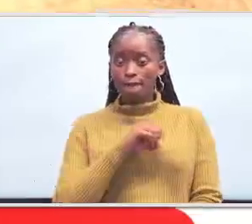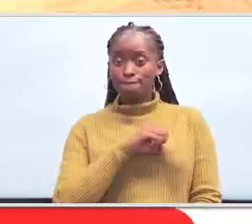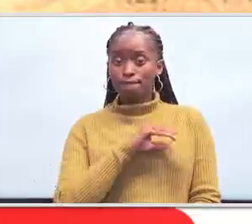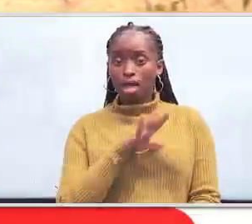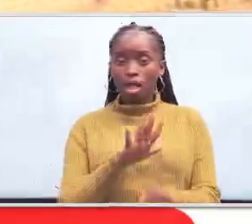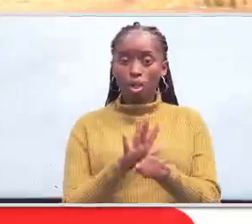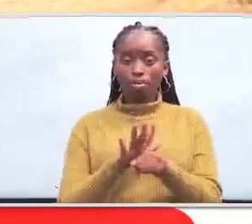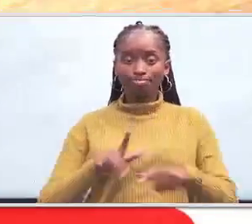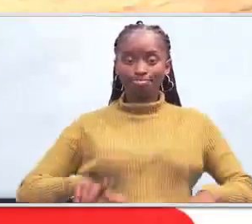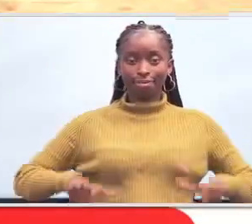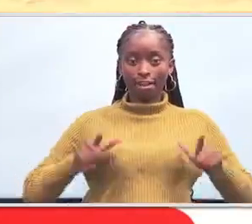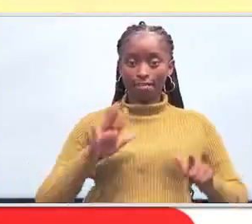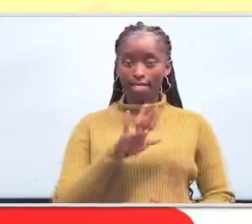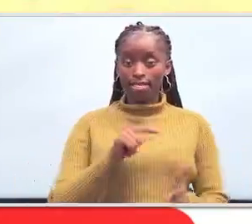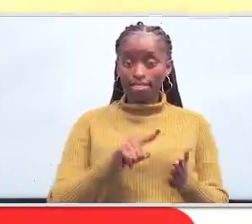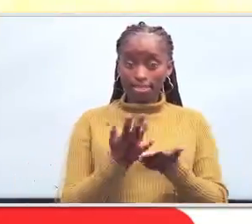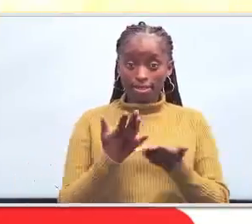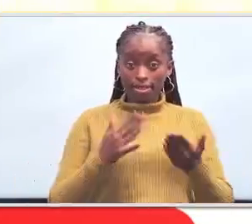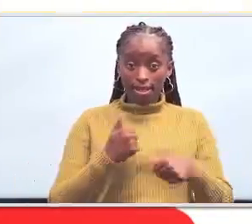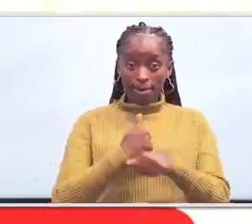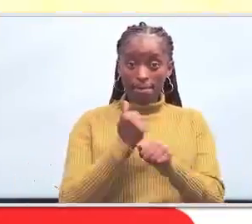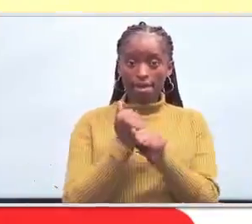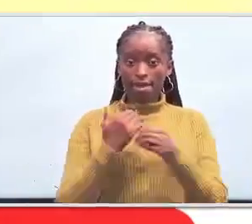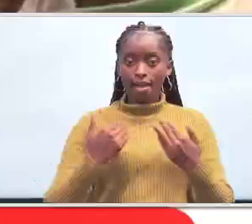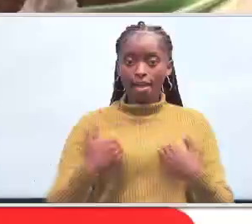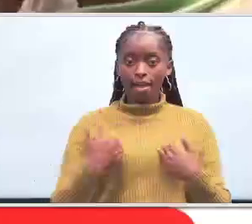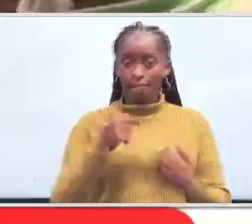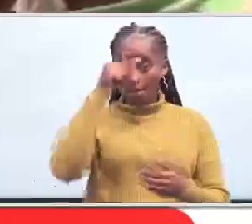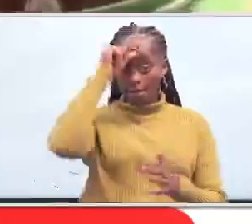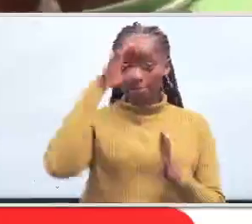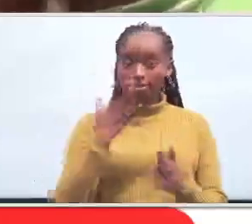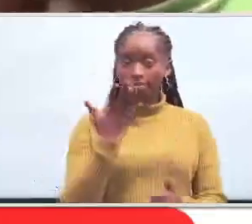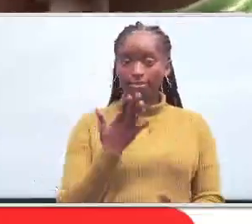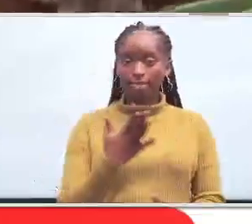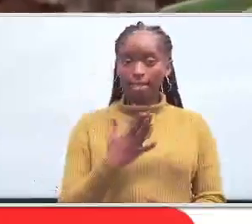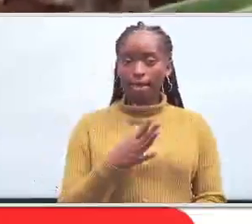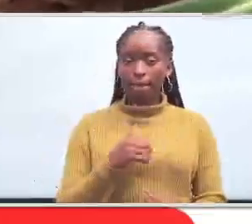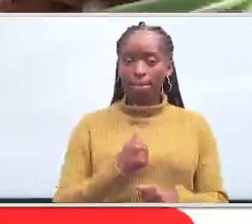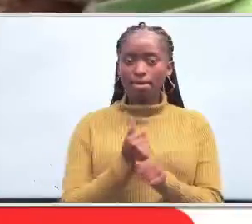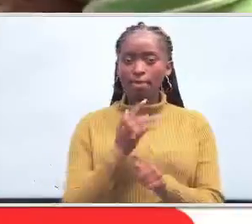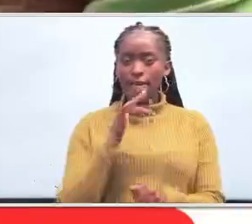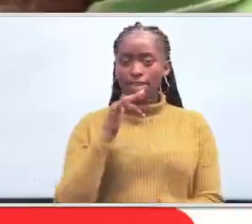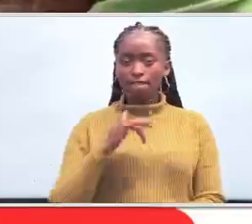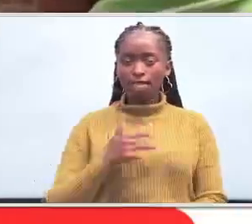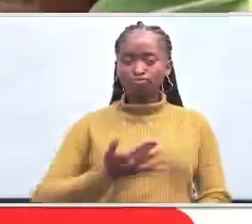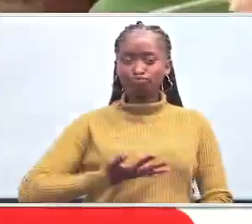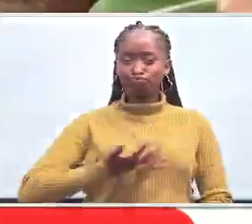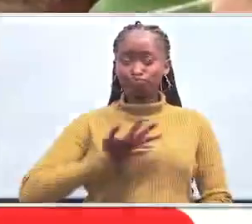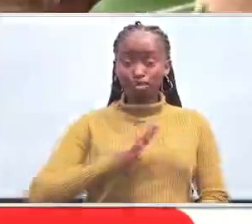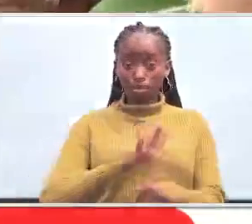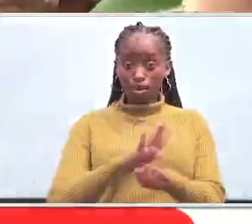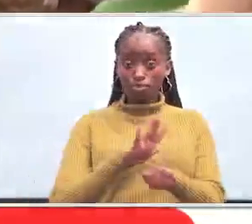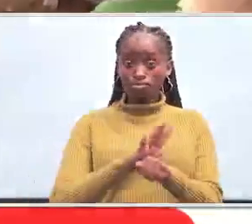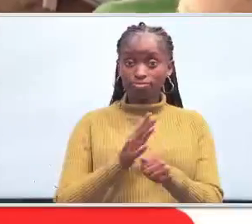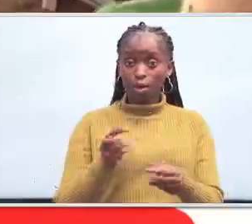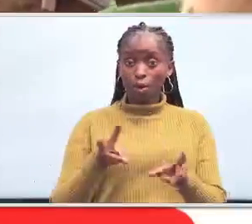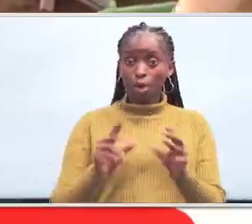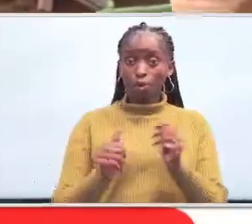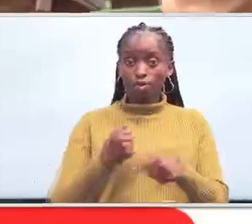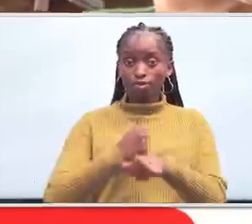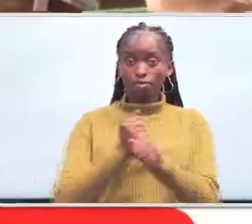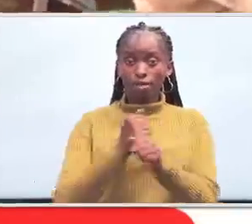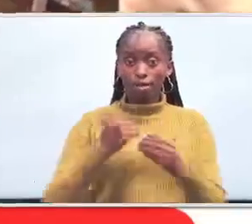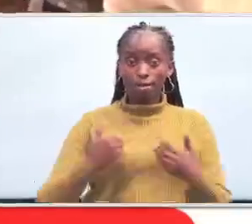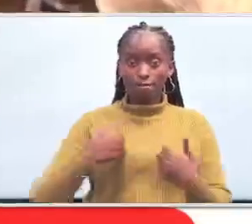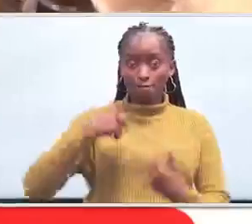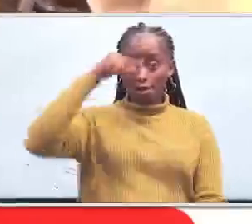Hali hii ya watu kuhama imemkasirisha sana Gavana Jama, ambaye amelalamika kuwa ni hali iliyosababisha serikali kusitisha